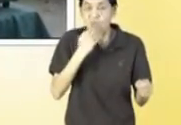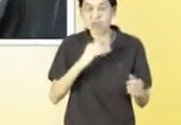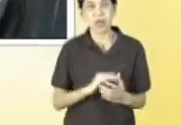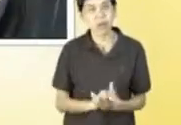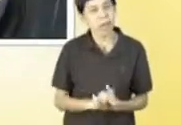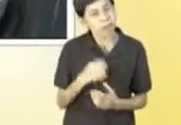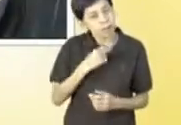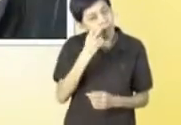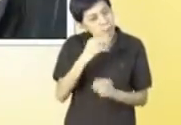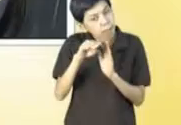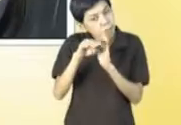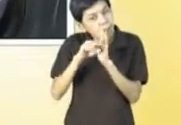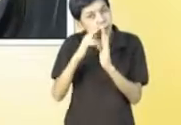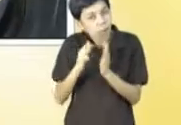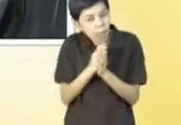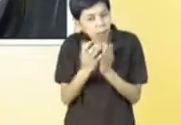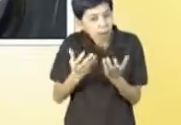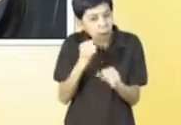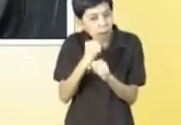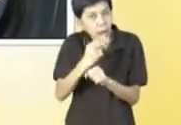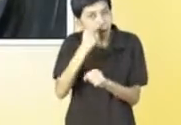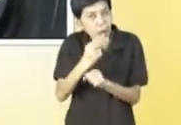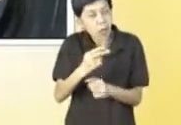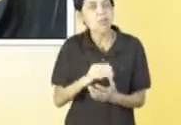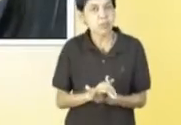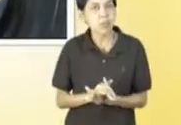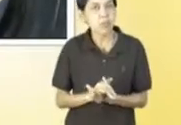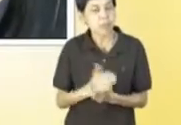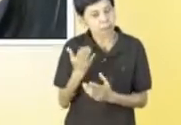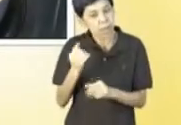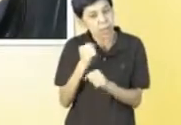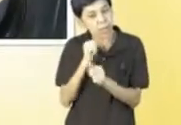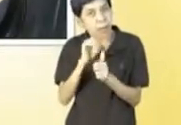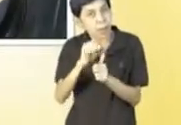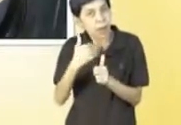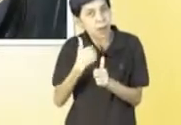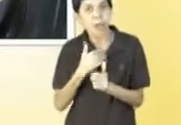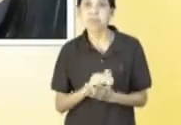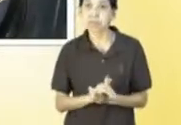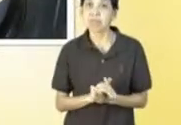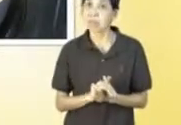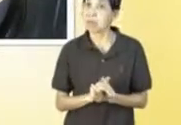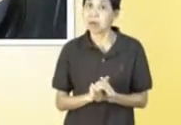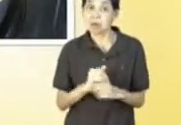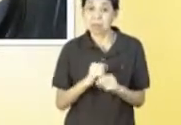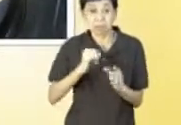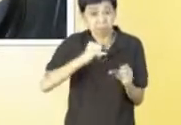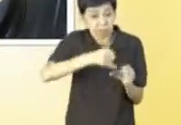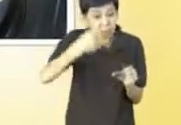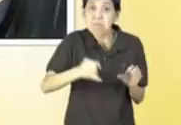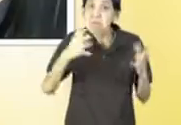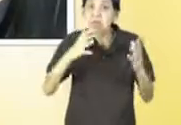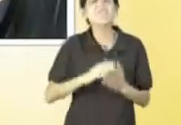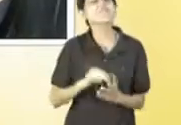สังเกตดูหลายๆเมนูหลายๆตำรับแล้วนะคะที่อาจารย์บุญเชิดแนะนำมาไม่มีส่วนผสมของผงชูรสเลย